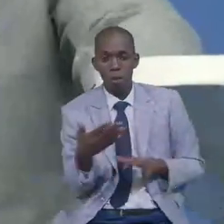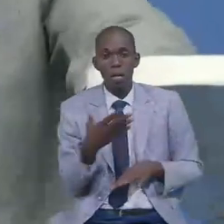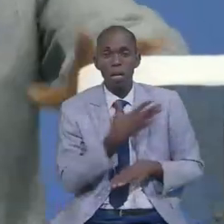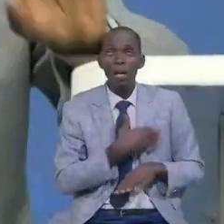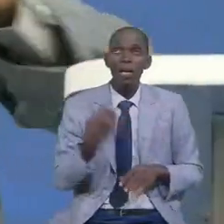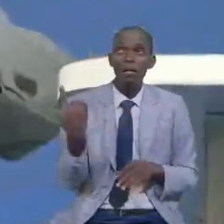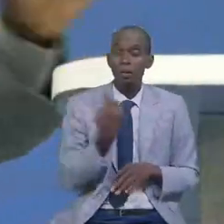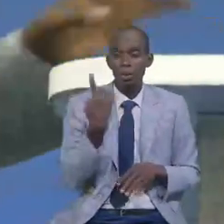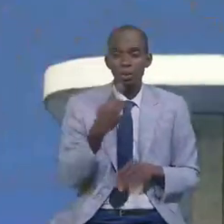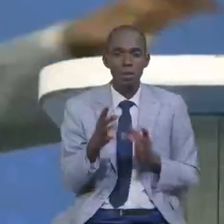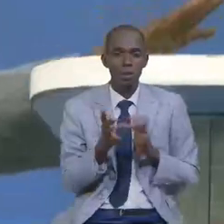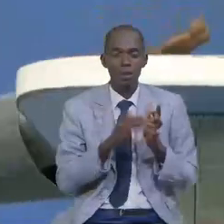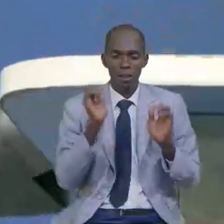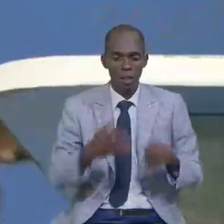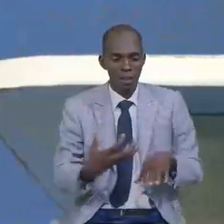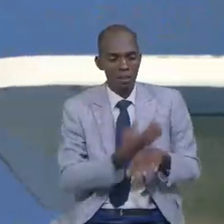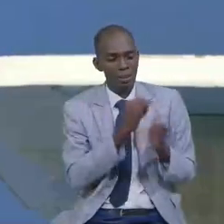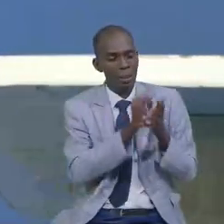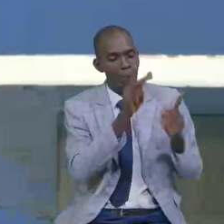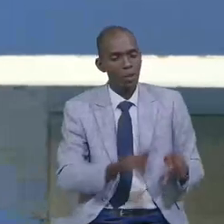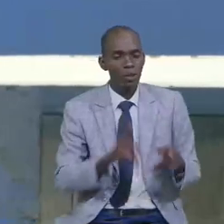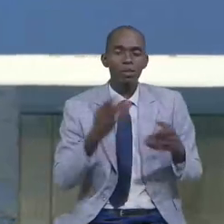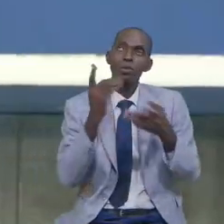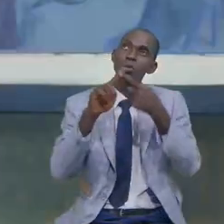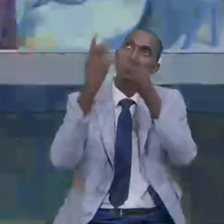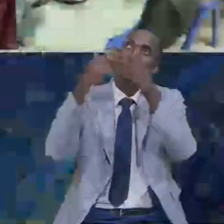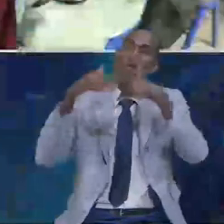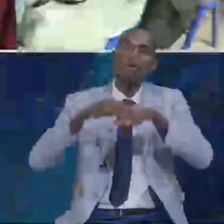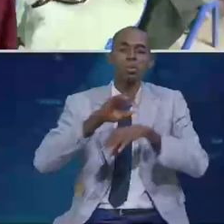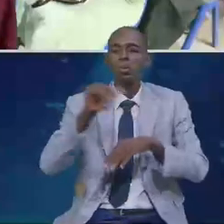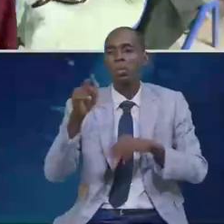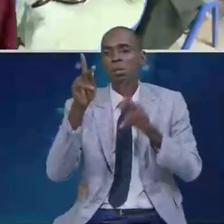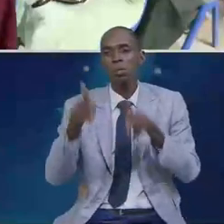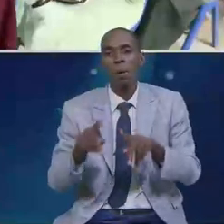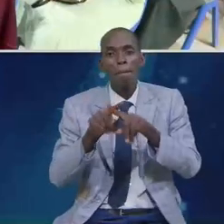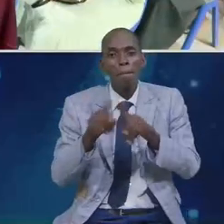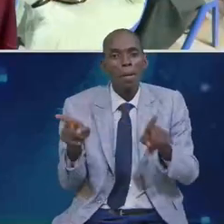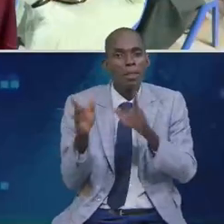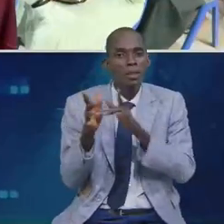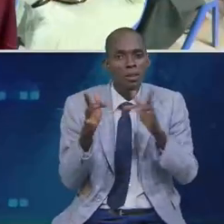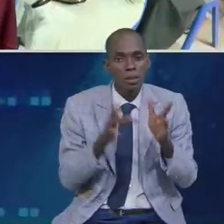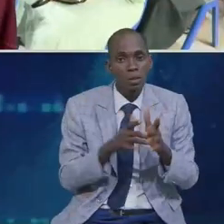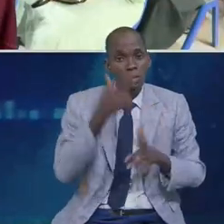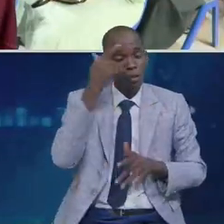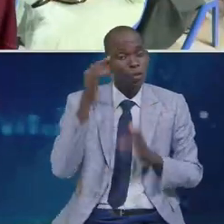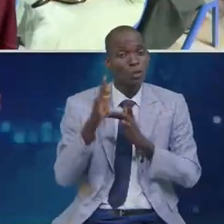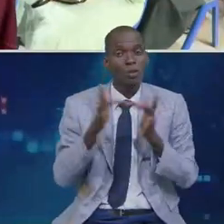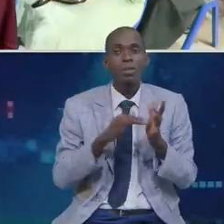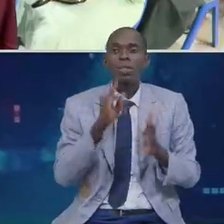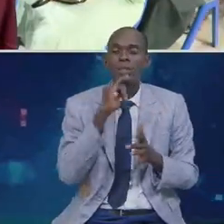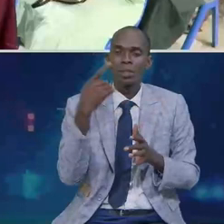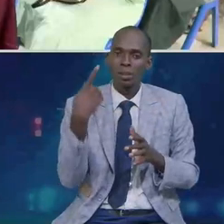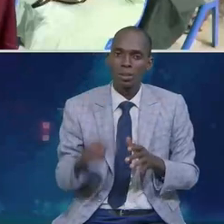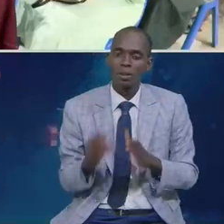prendre ce brigand de la croix et le conduire au ciel, il n'y a personne d'autre, c'est Jésus-Christ seul, parce qu'il est le médiateur.